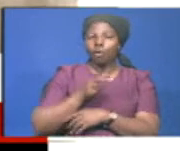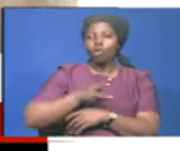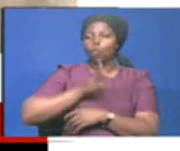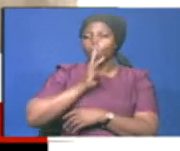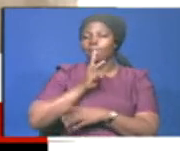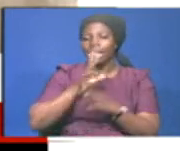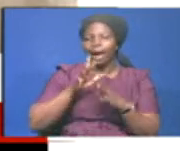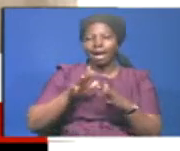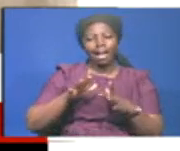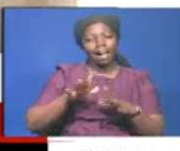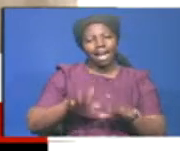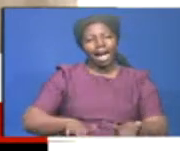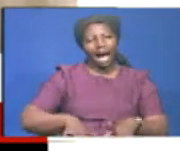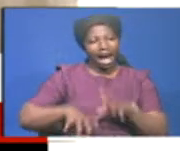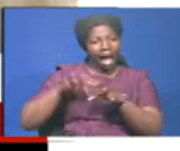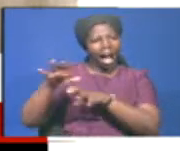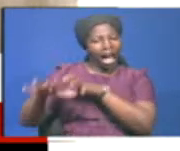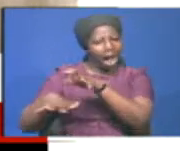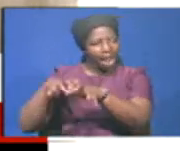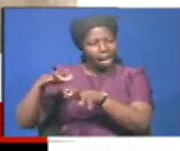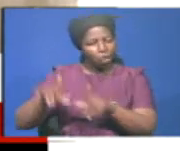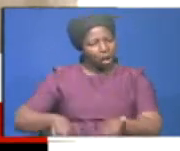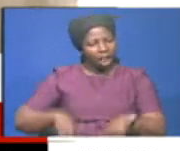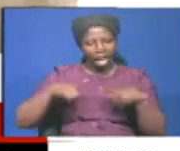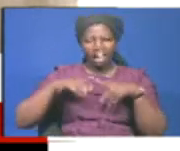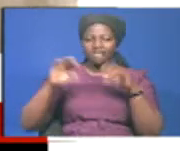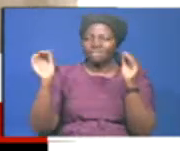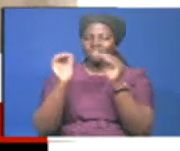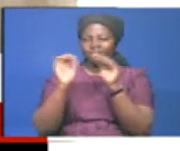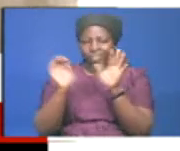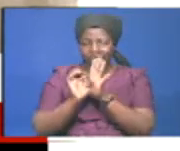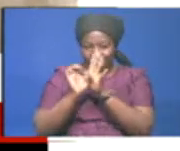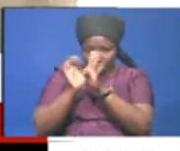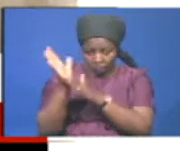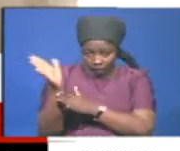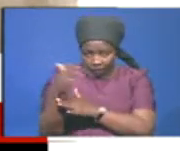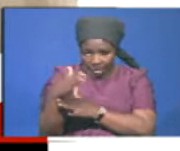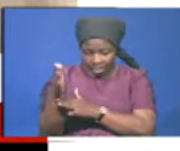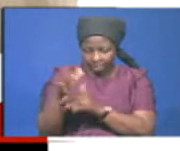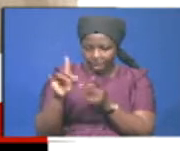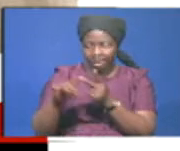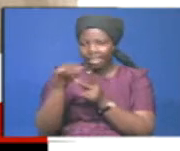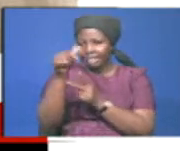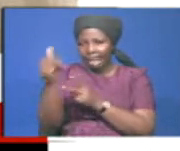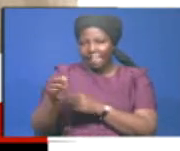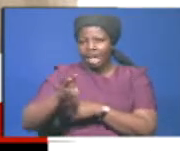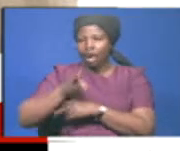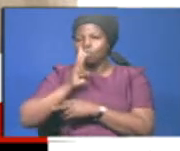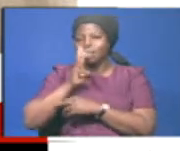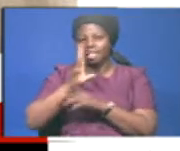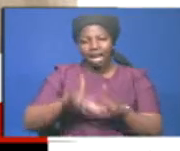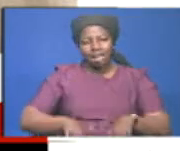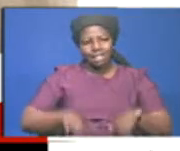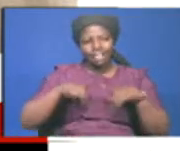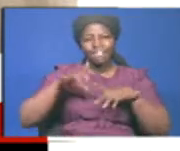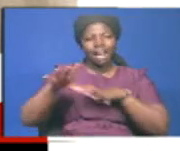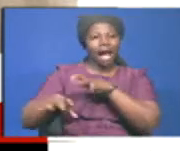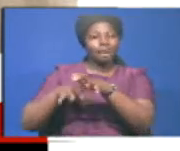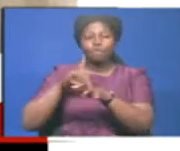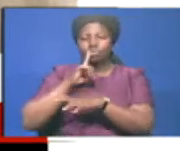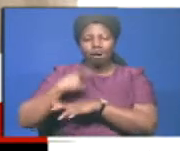ya samaki na pia wanyama wengine ambao wanapatikana majini. Kwa hivyo sisi kama Vigingi